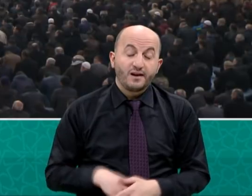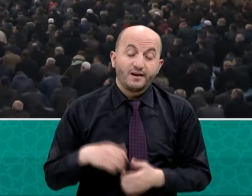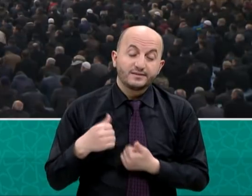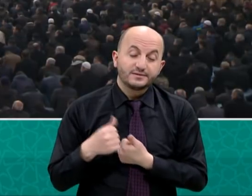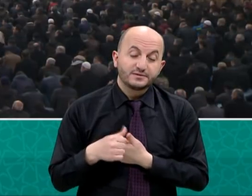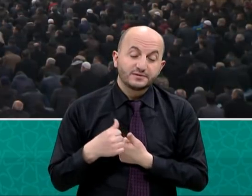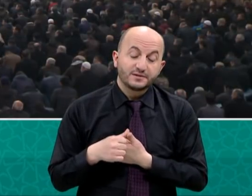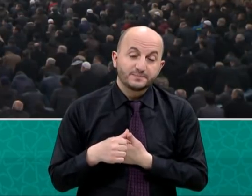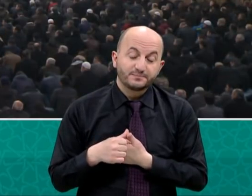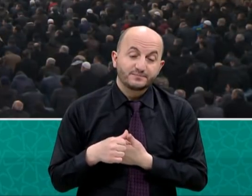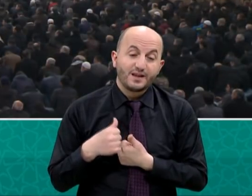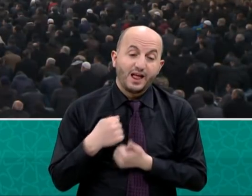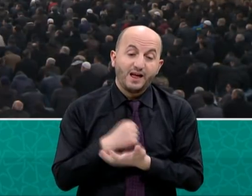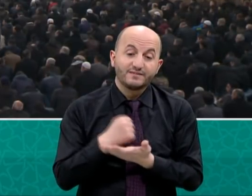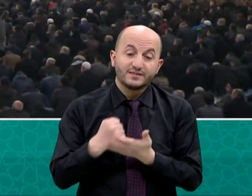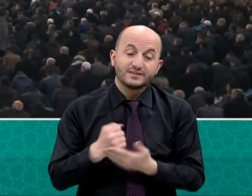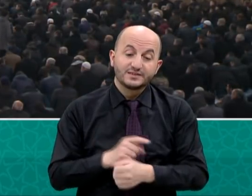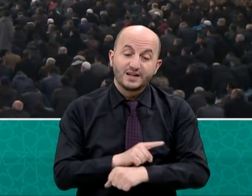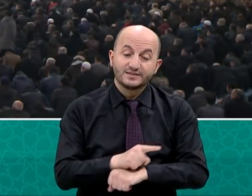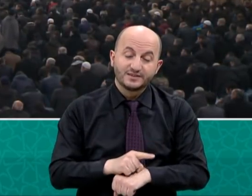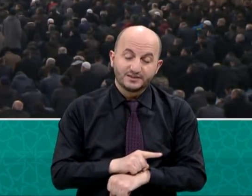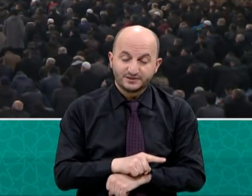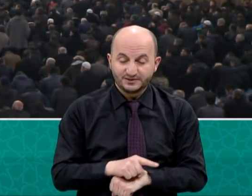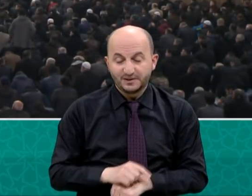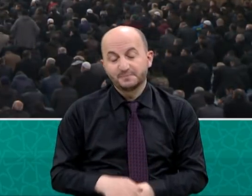Eşlerin evlilik esnasında